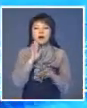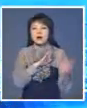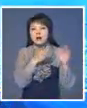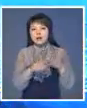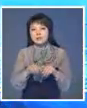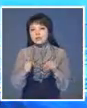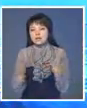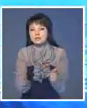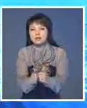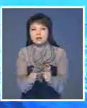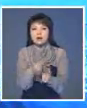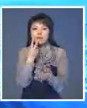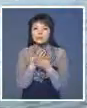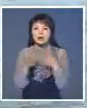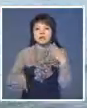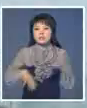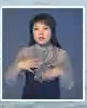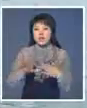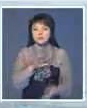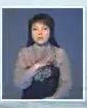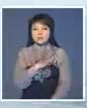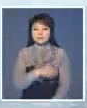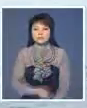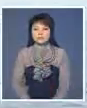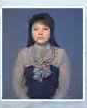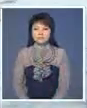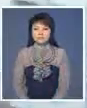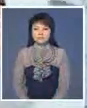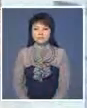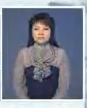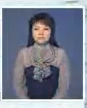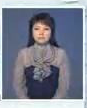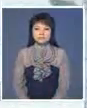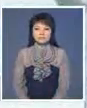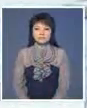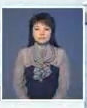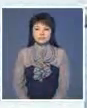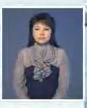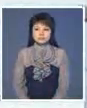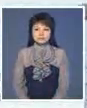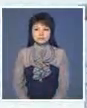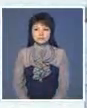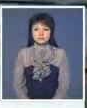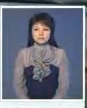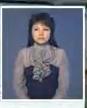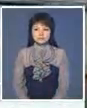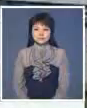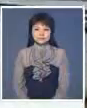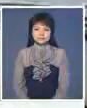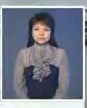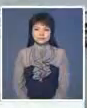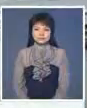теңізінде кемелер шеруін өткізді. Бізді әскери теңіз күштерін 20 жыл туымен құттықтаймын.